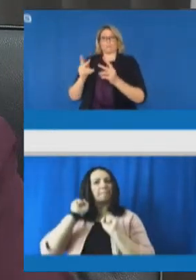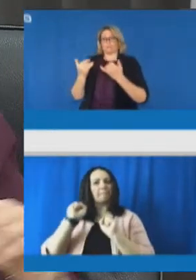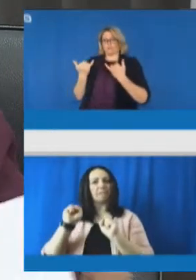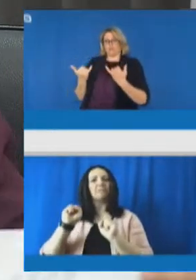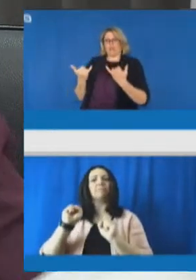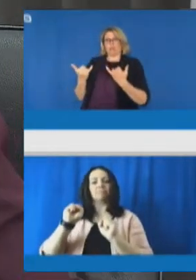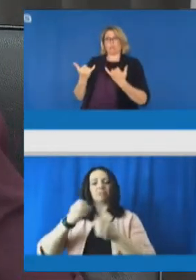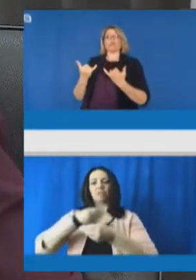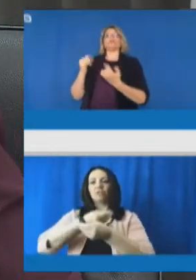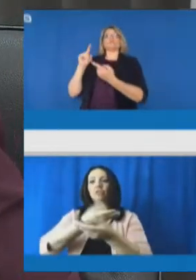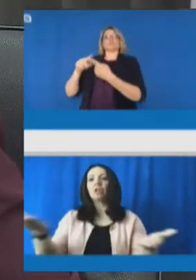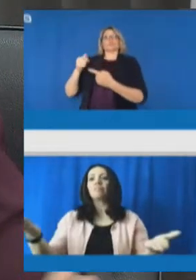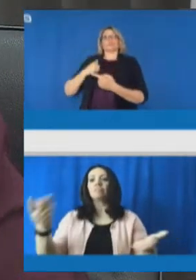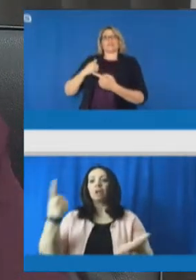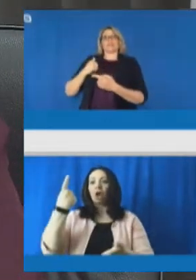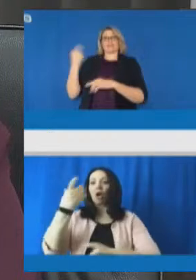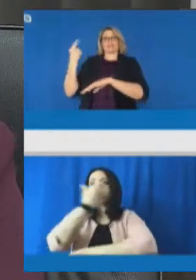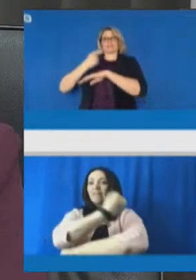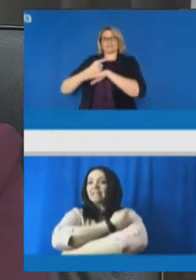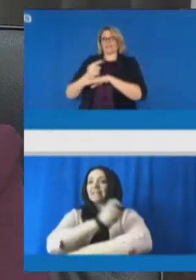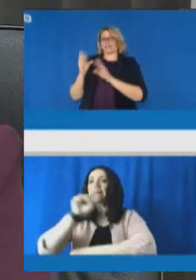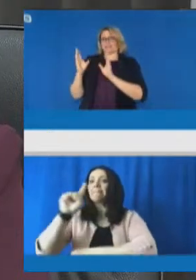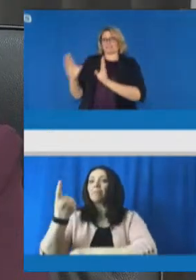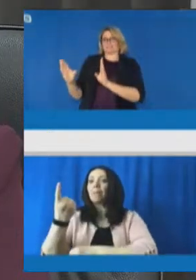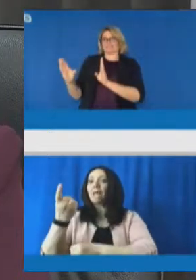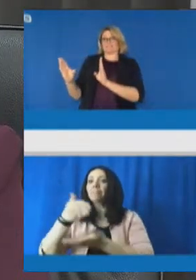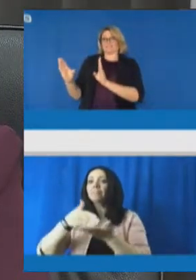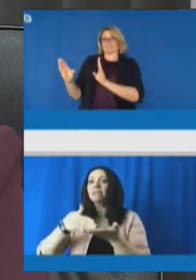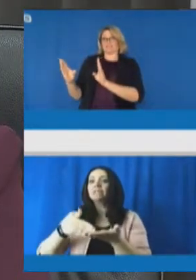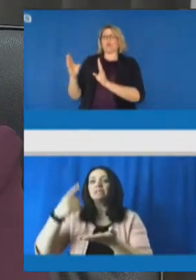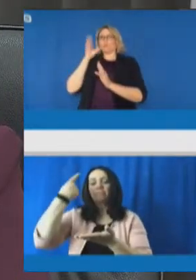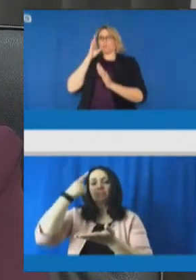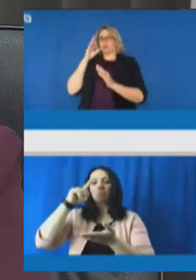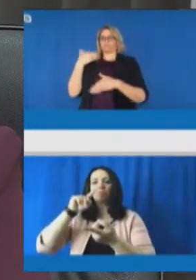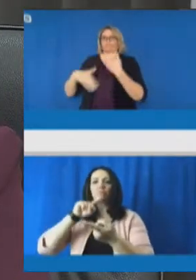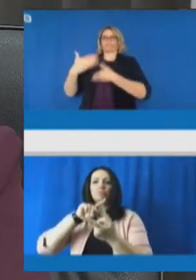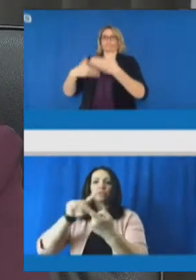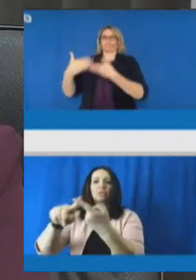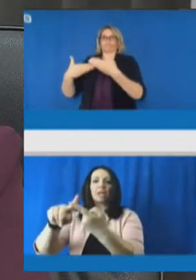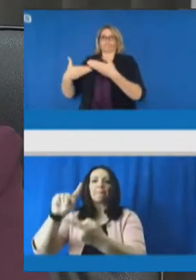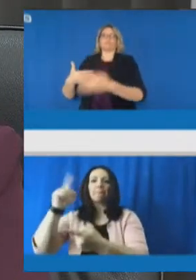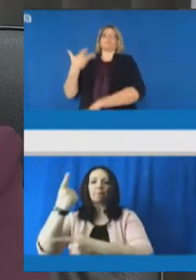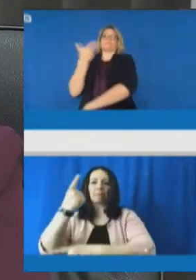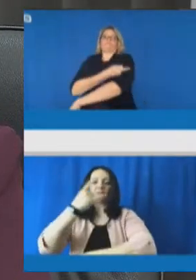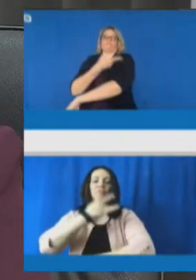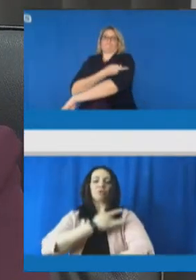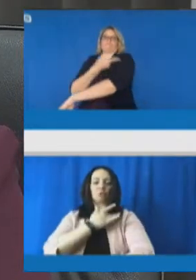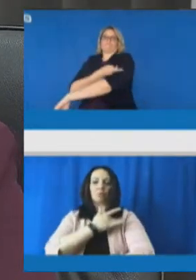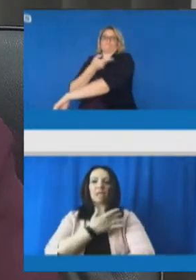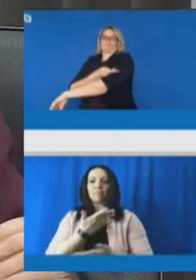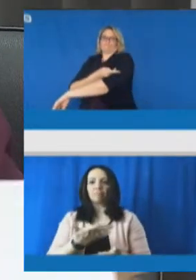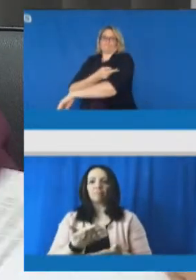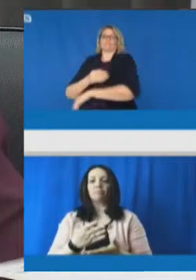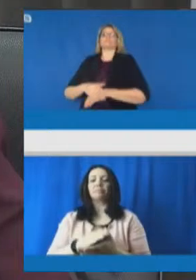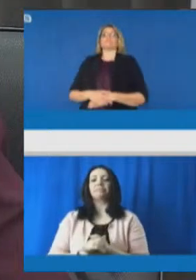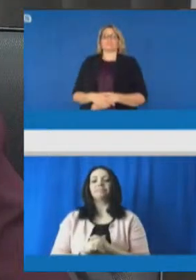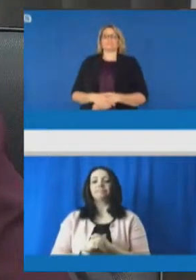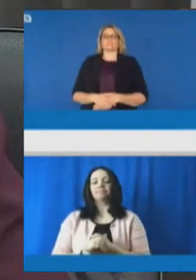terminée. Nous allons désormais passer à la deuxième phase qui progressera bien plus rapidement que